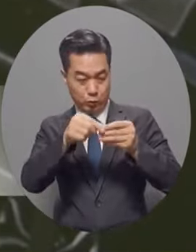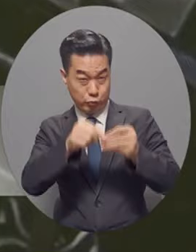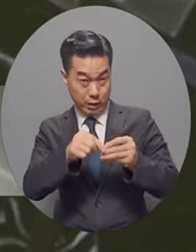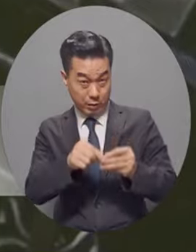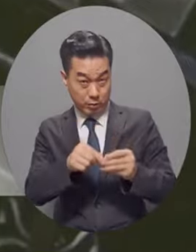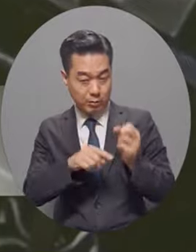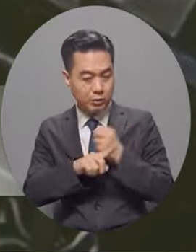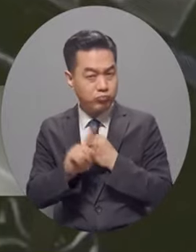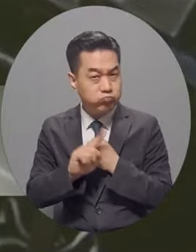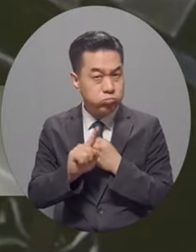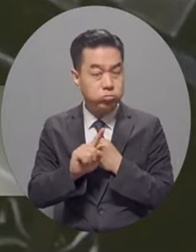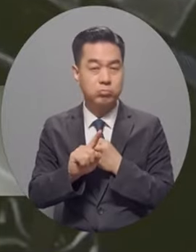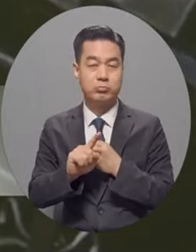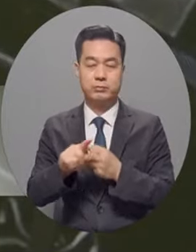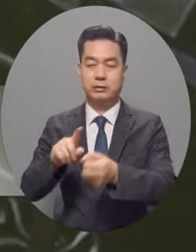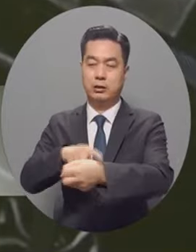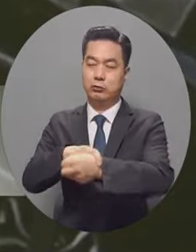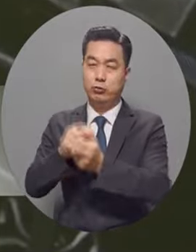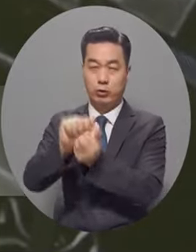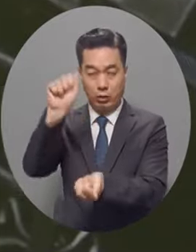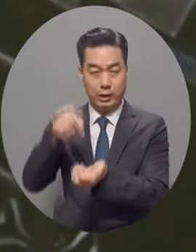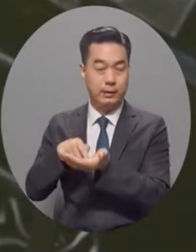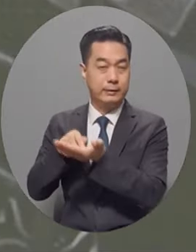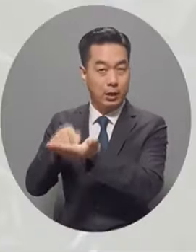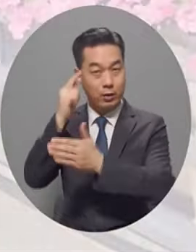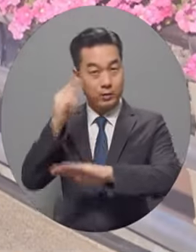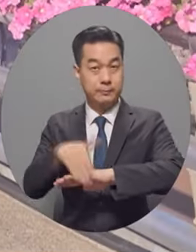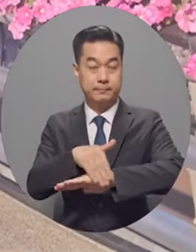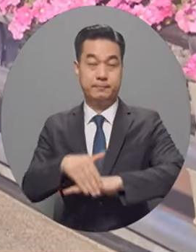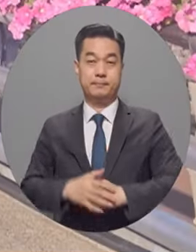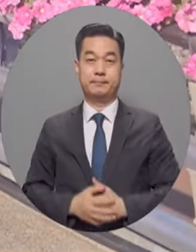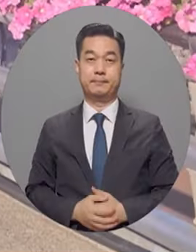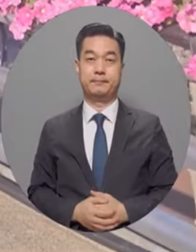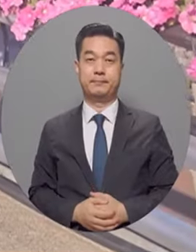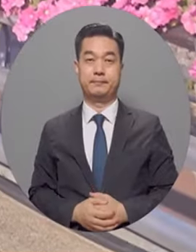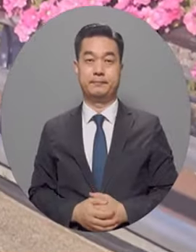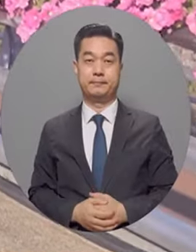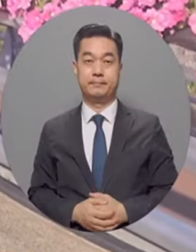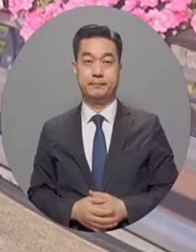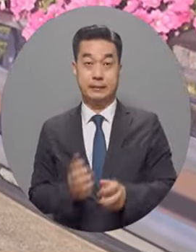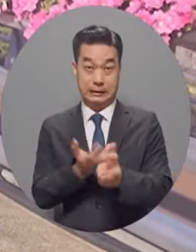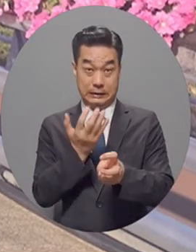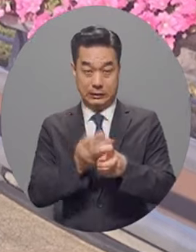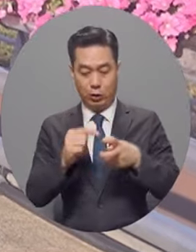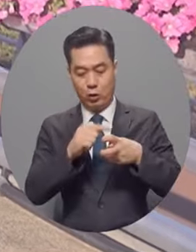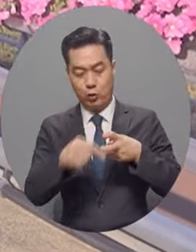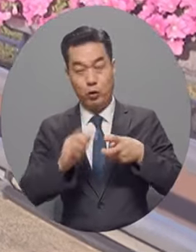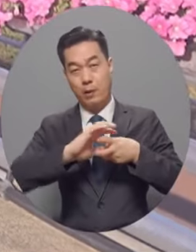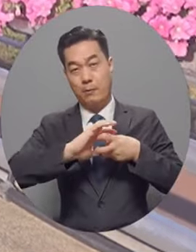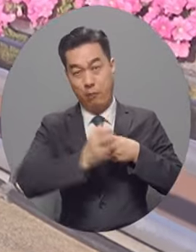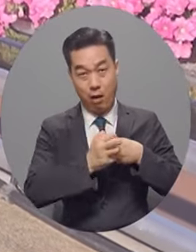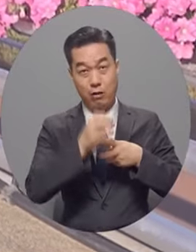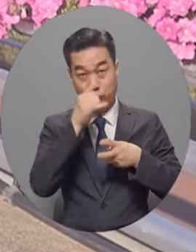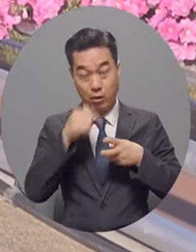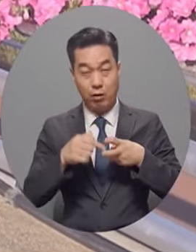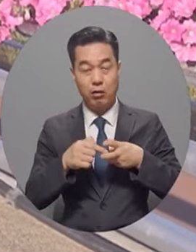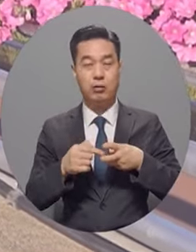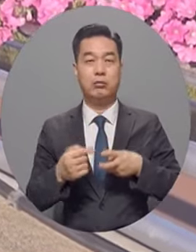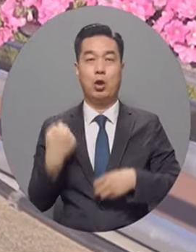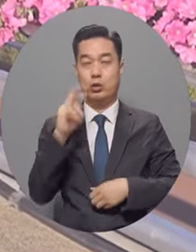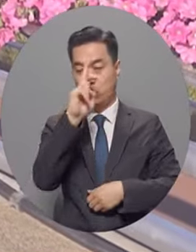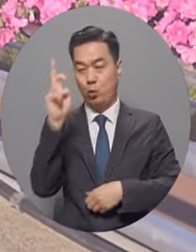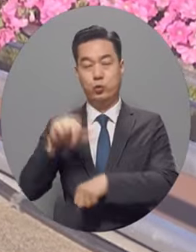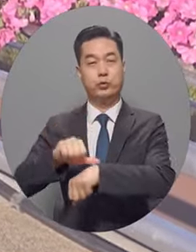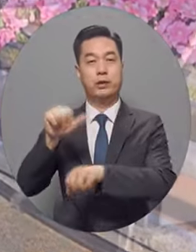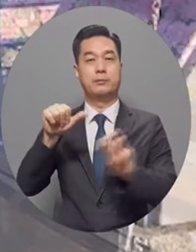경의를 조사해 곧 구속영장을 신청할 계획입니다 트럭 앞유리가 산산 조각났습니다 어제 오후